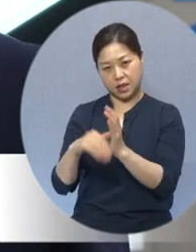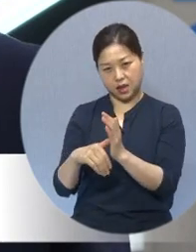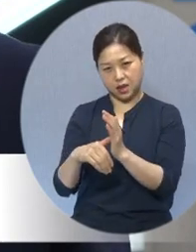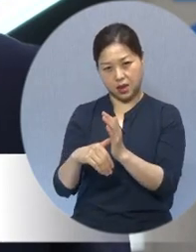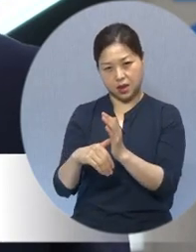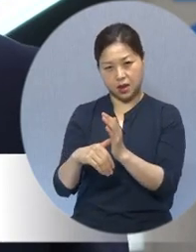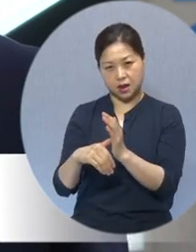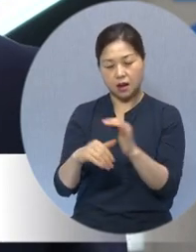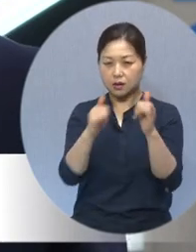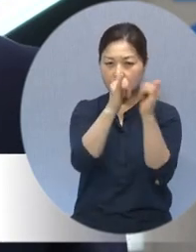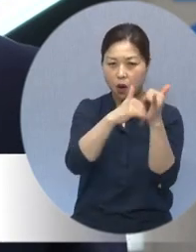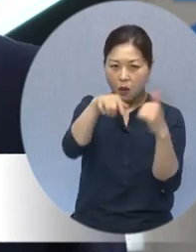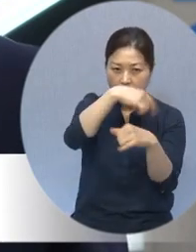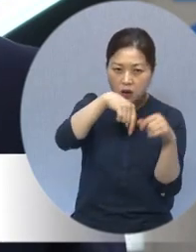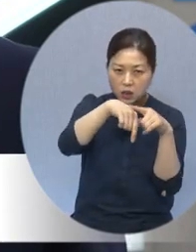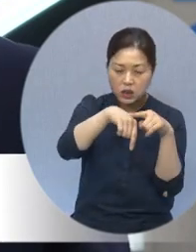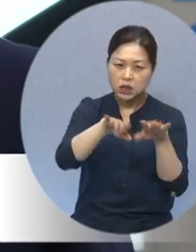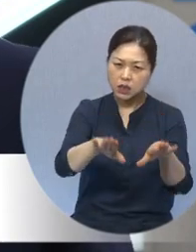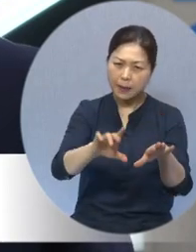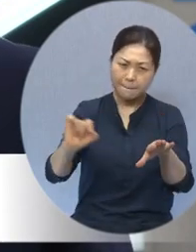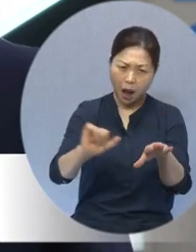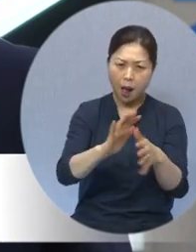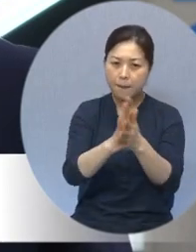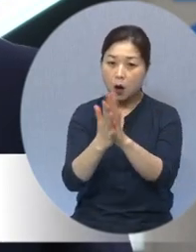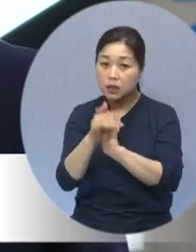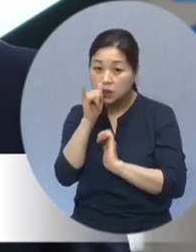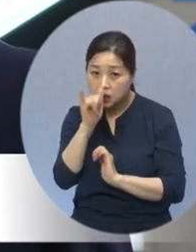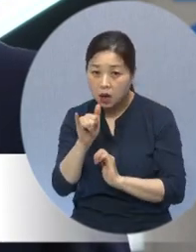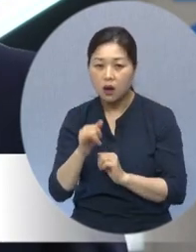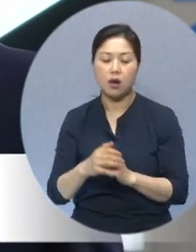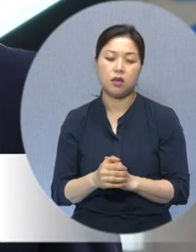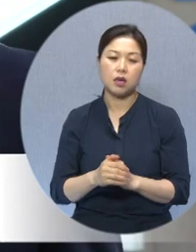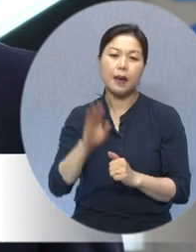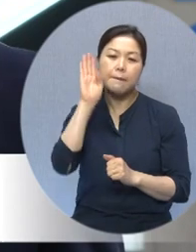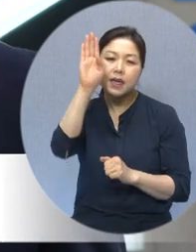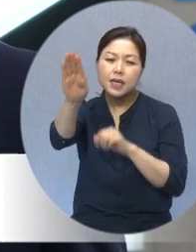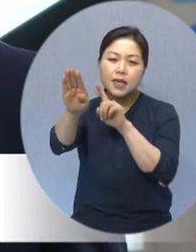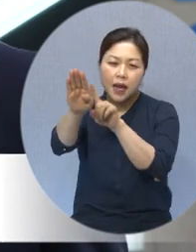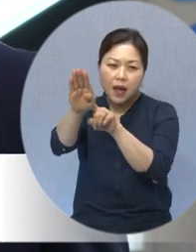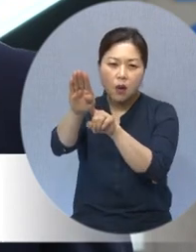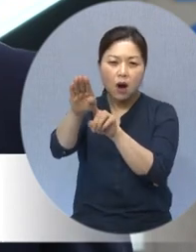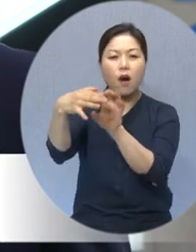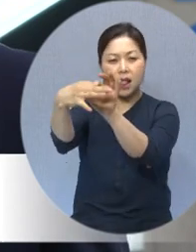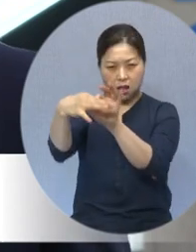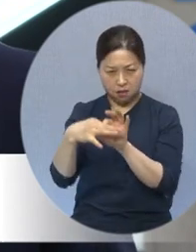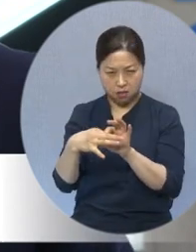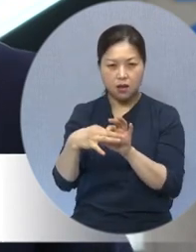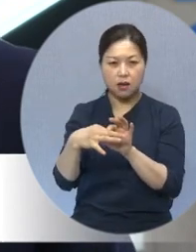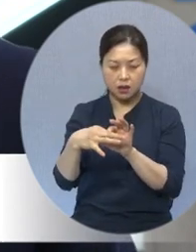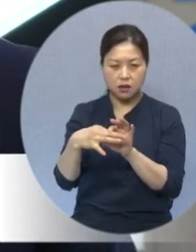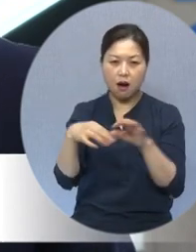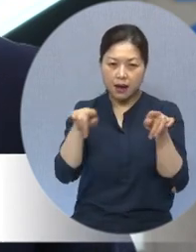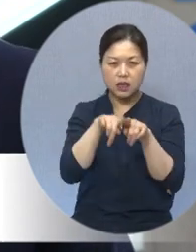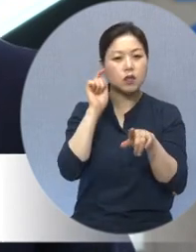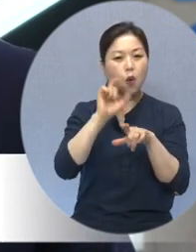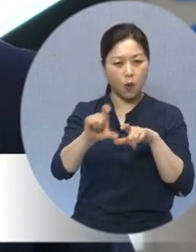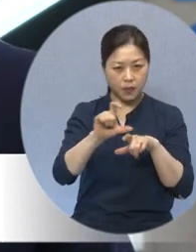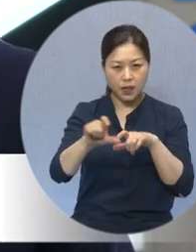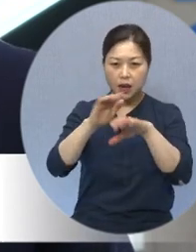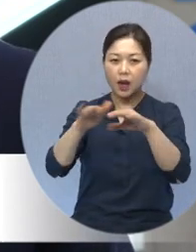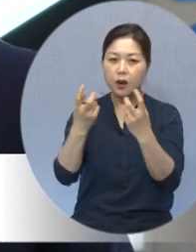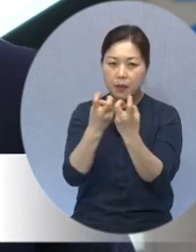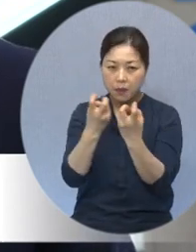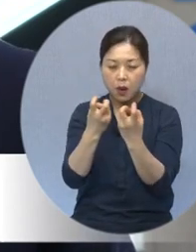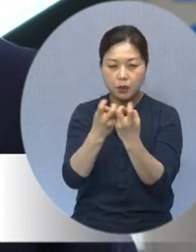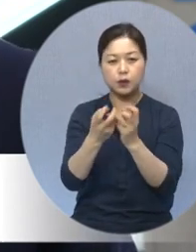주변의 어떤 사회 환경이 굉장히 급격하게 바뀌는 것 같습니다. 이런 어떤 미래적인 요소가 여기에서 같이 고민이 되고 그 해결 방안에